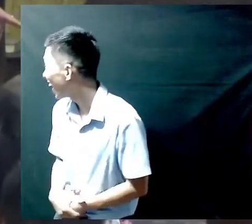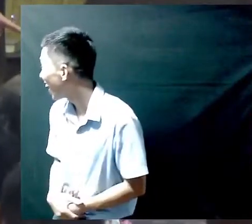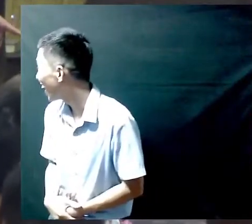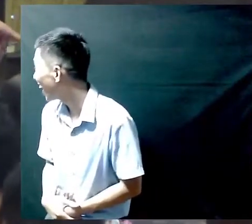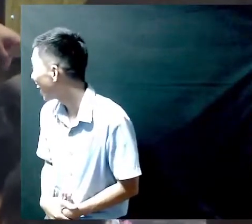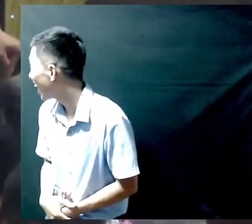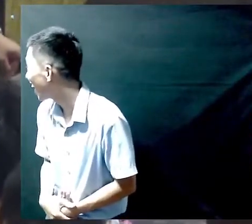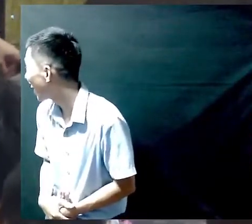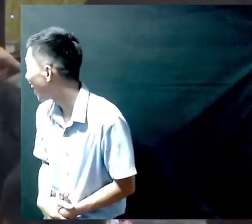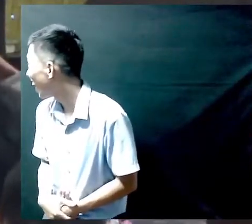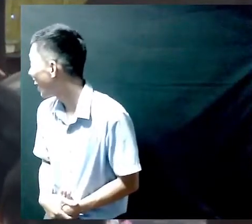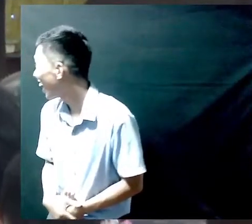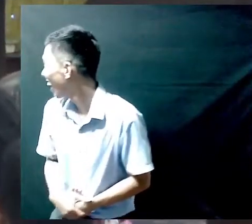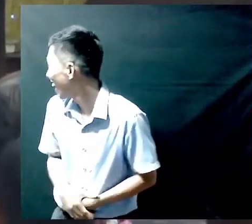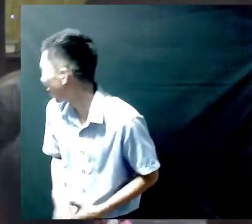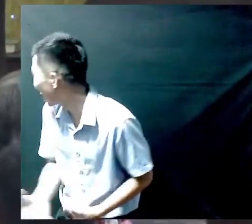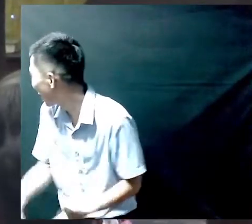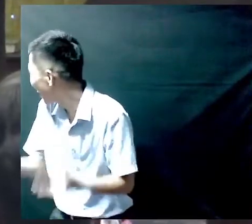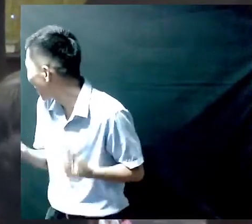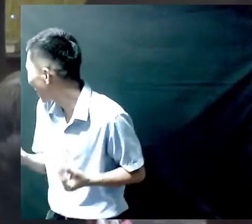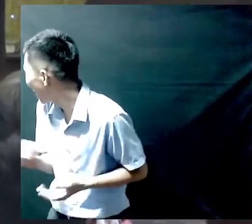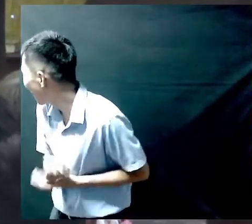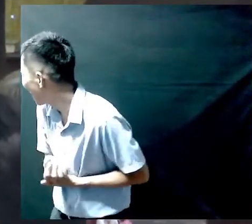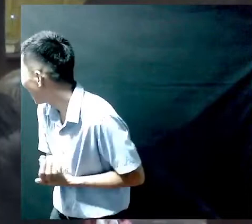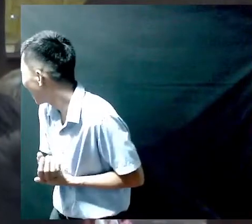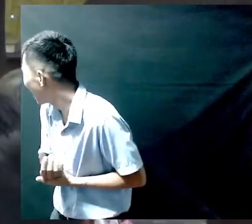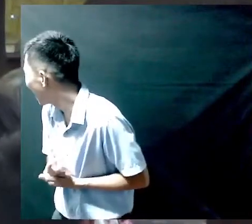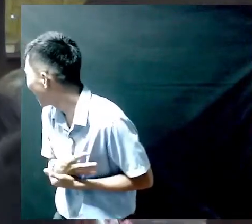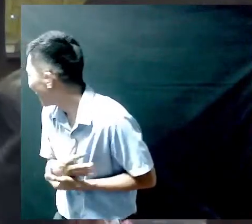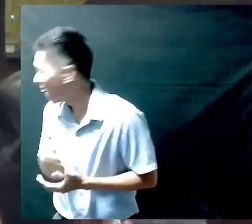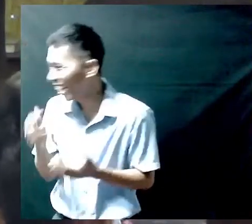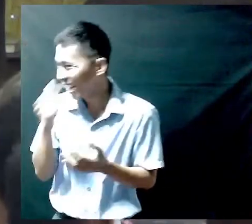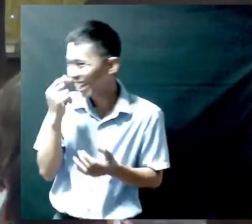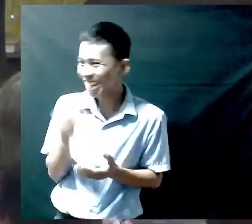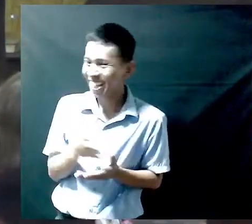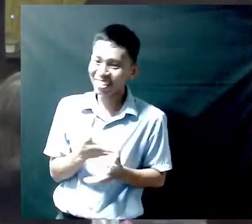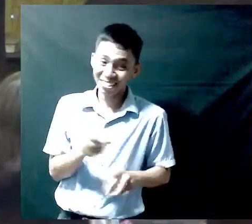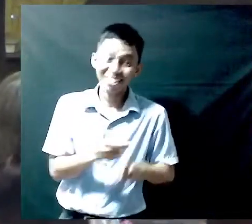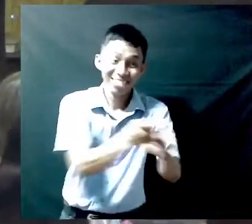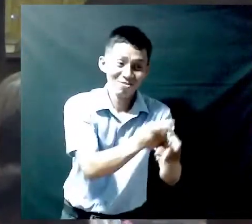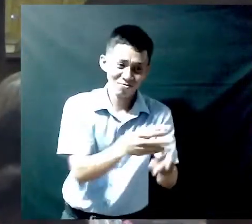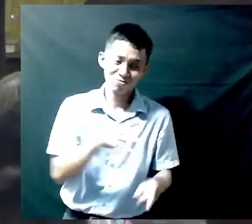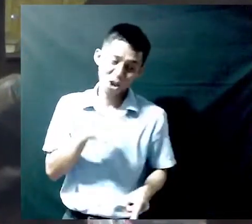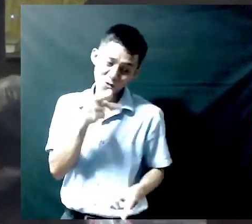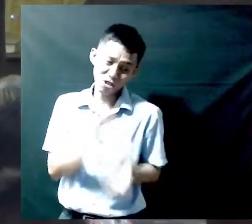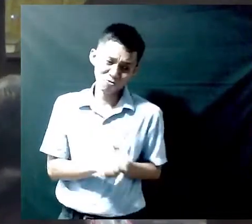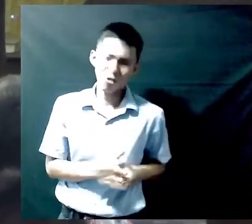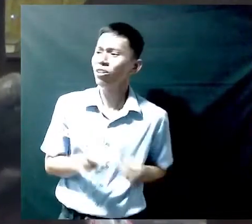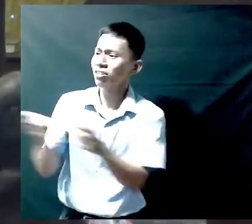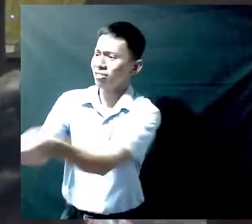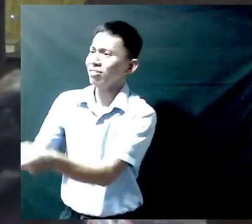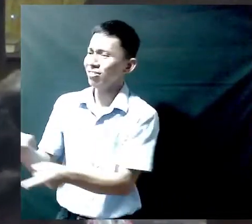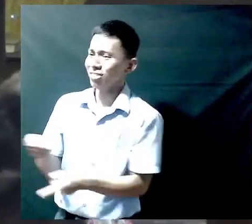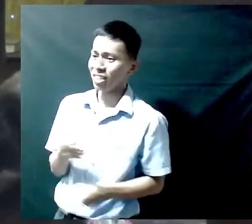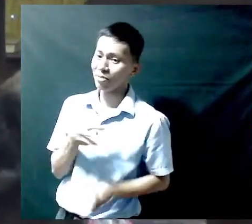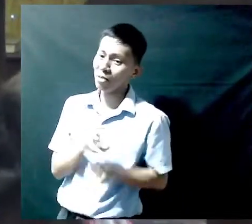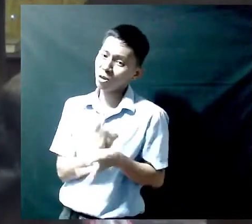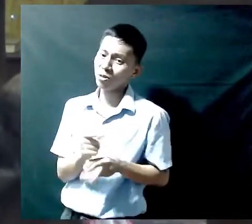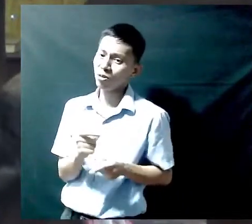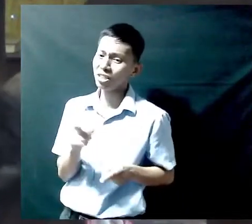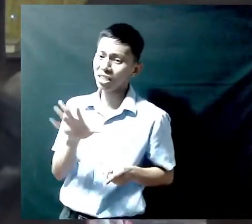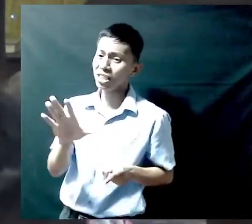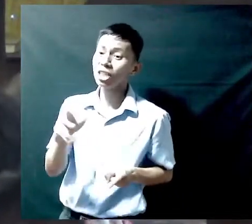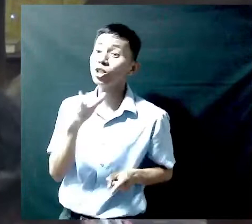Matagal ko nang gusto ipamigay yan eh. Buti na lang pastor, sinabi mo.